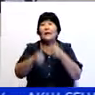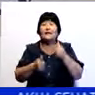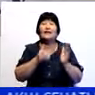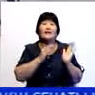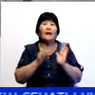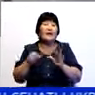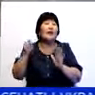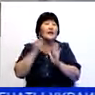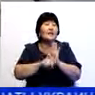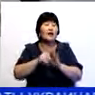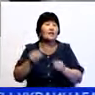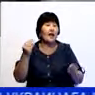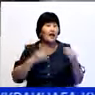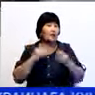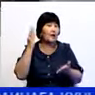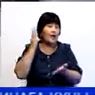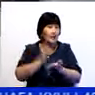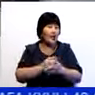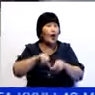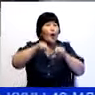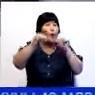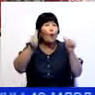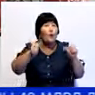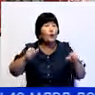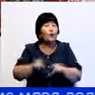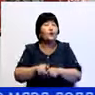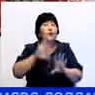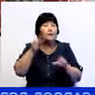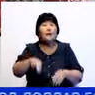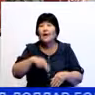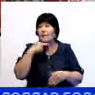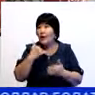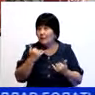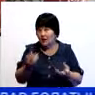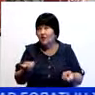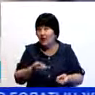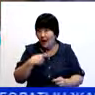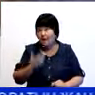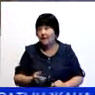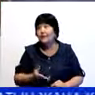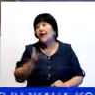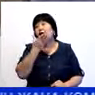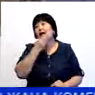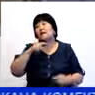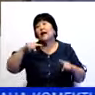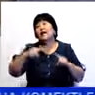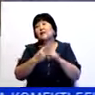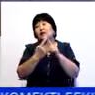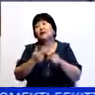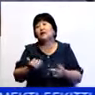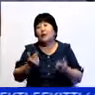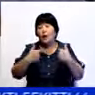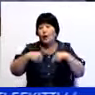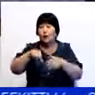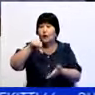кезеңінде сарапшылар киімге салынатын ою-өрнекке дейін жіті мән беретінін айтты. Сән технологиясы құзыреттілігі бойынша